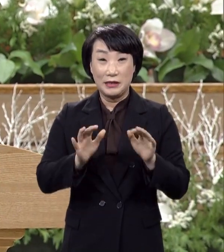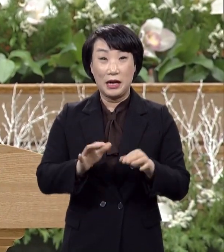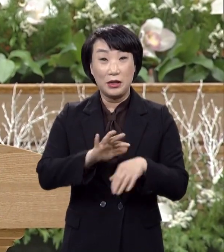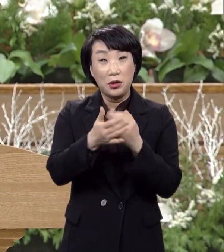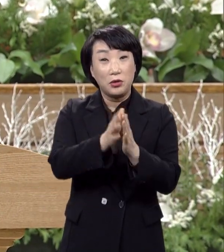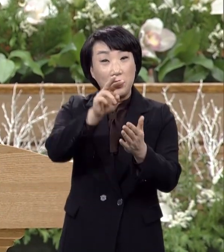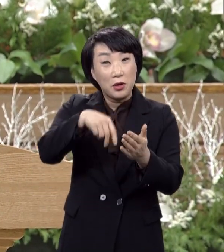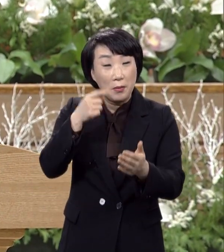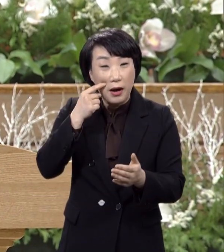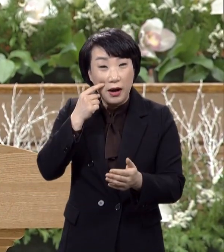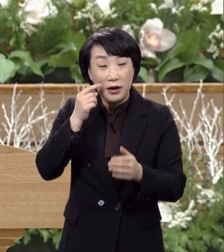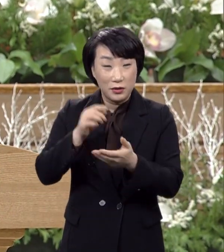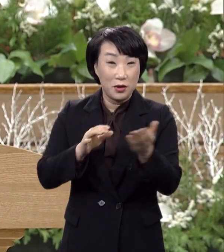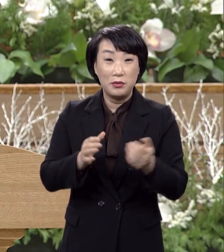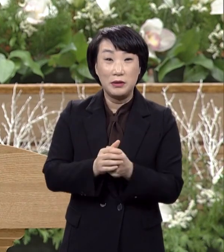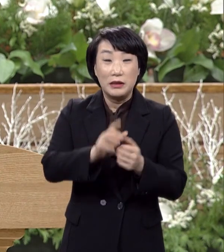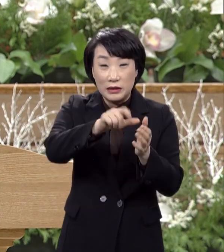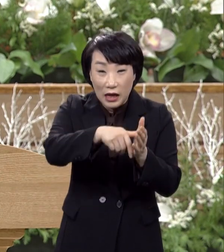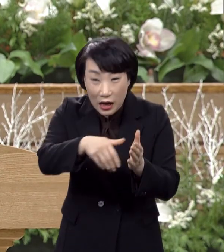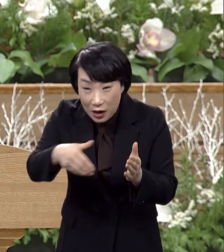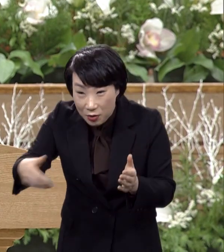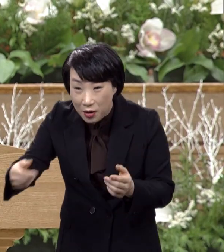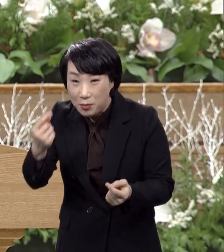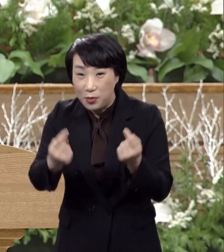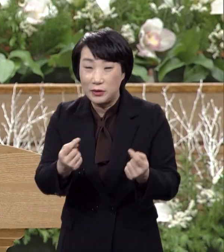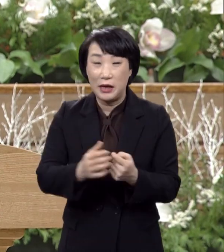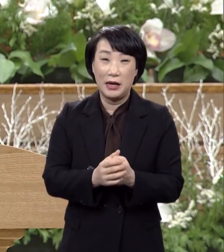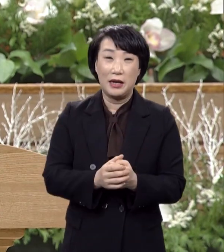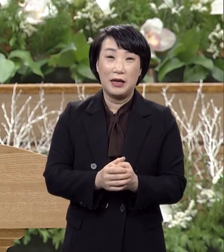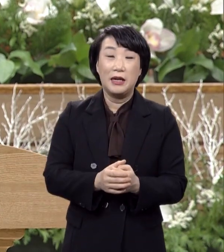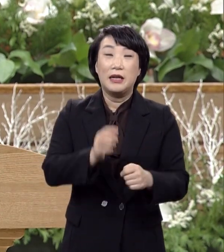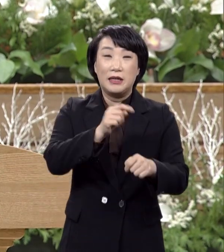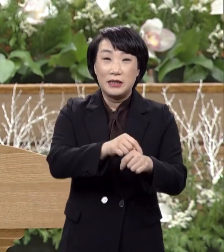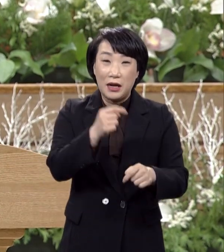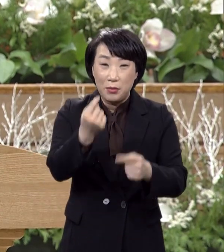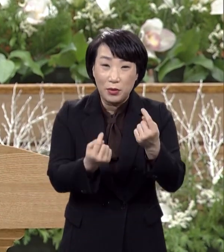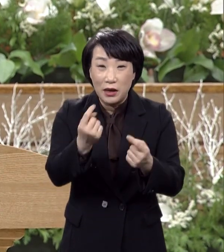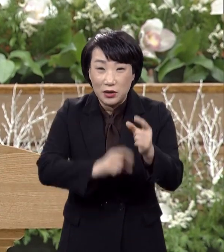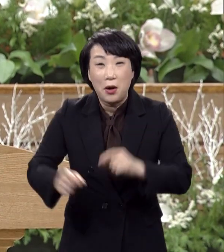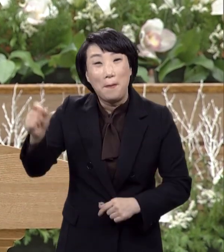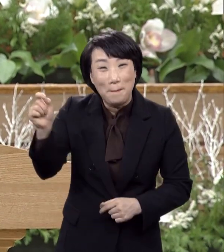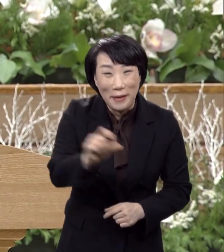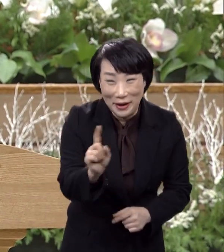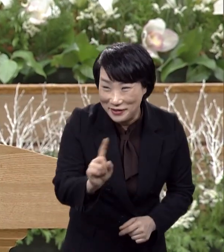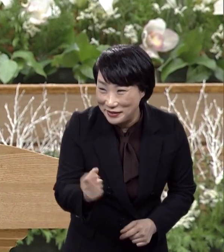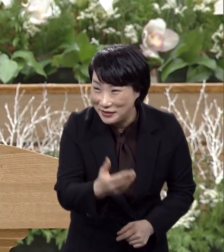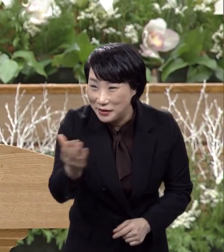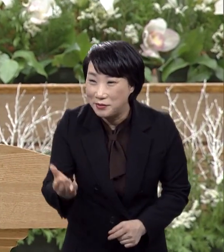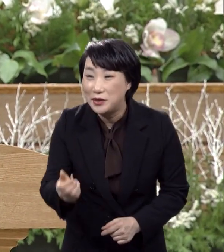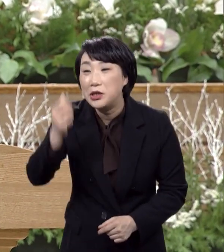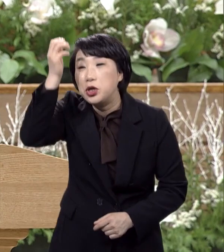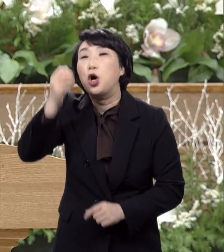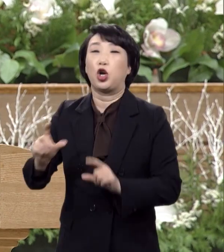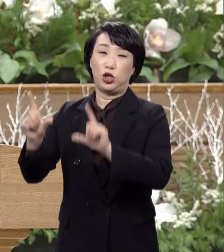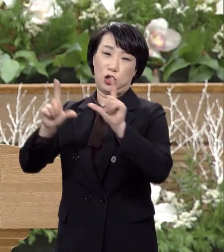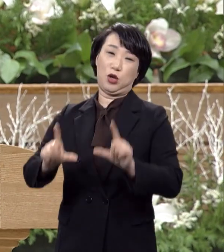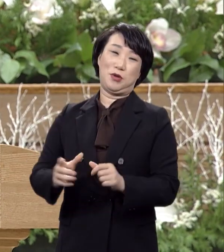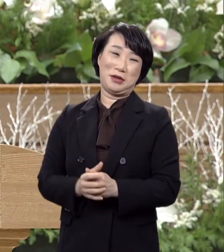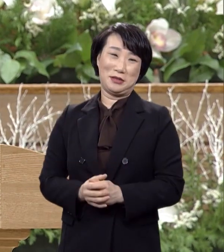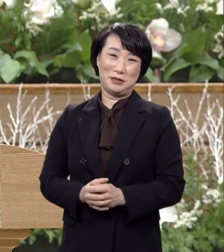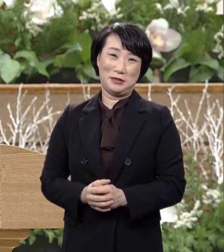보세요. 세월보다 훨씬 시간보다 빠른 것이 무엇이냐? 영적